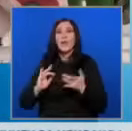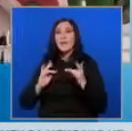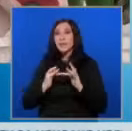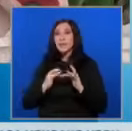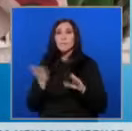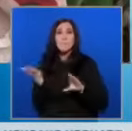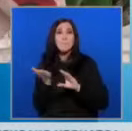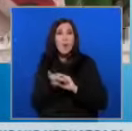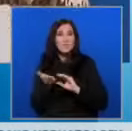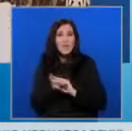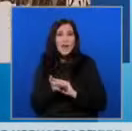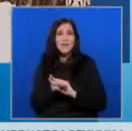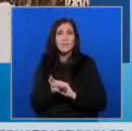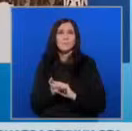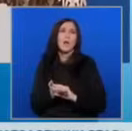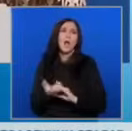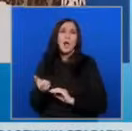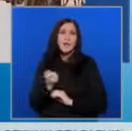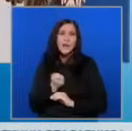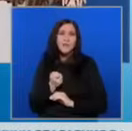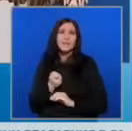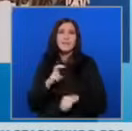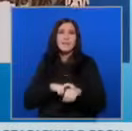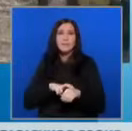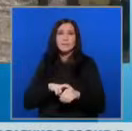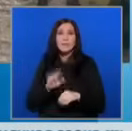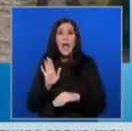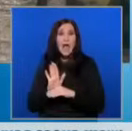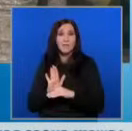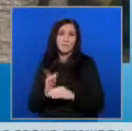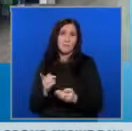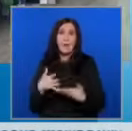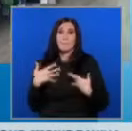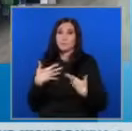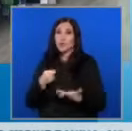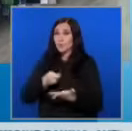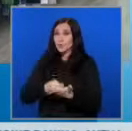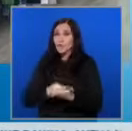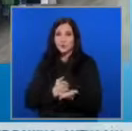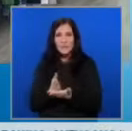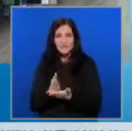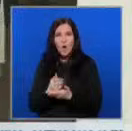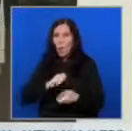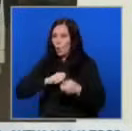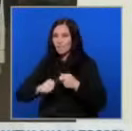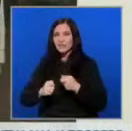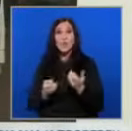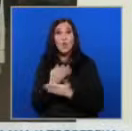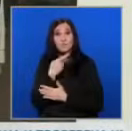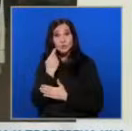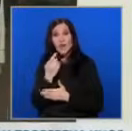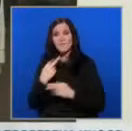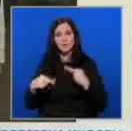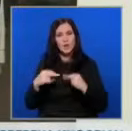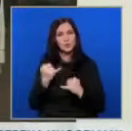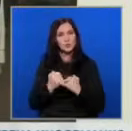портфели, кредитните и дебитните карти са най-предпочитаното разплащателно средство. Кувертите за новогодишната нощ в ресторантите